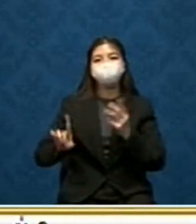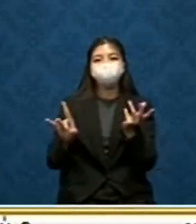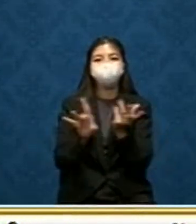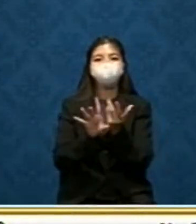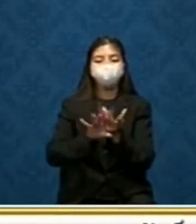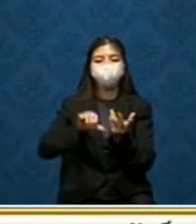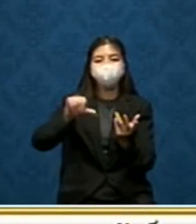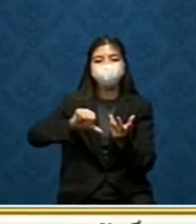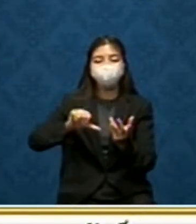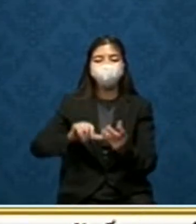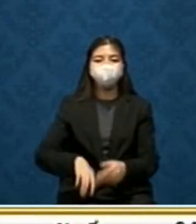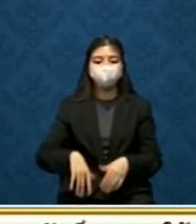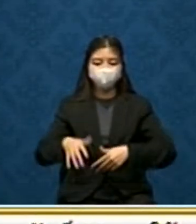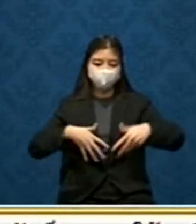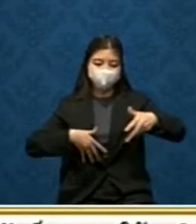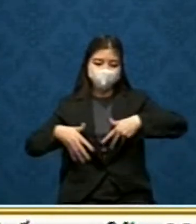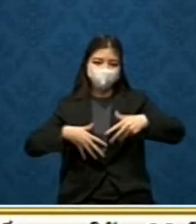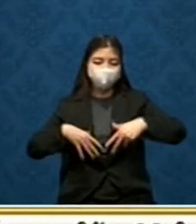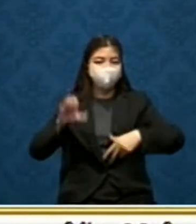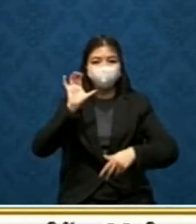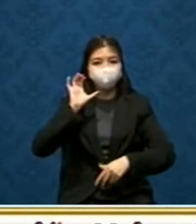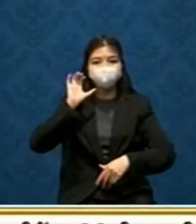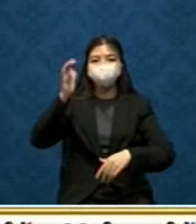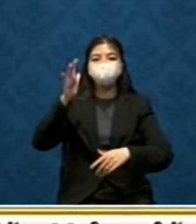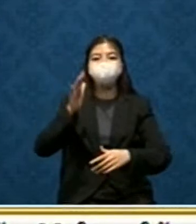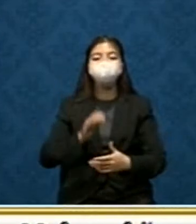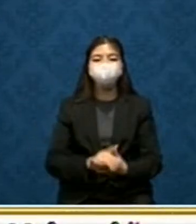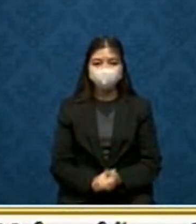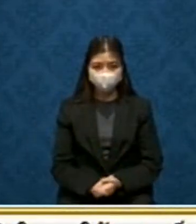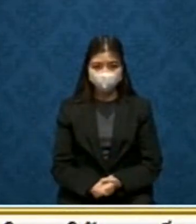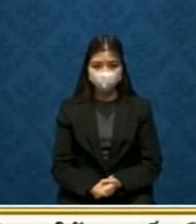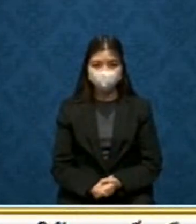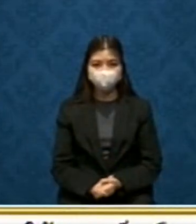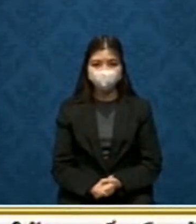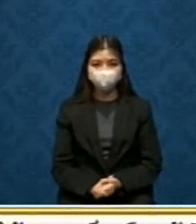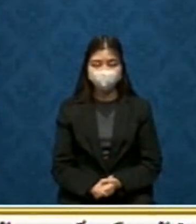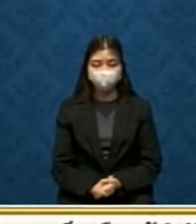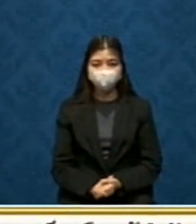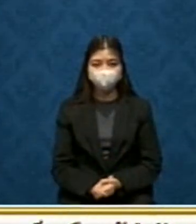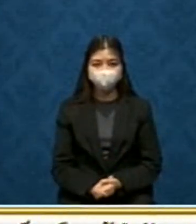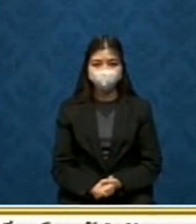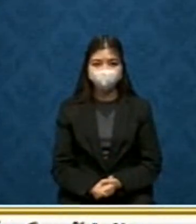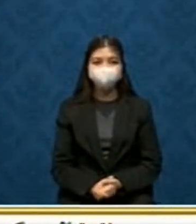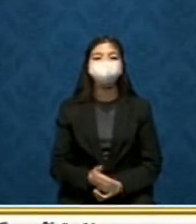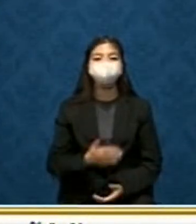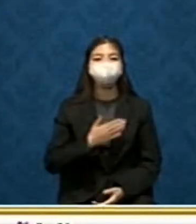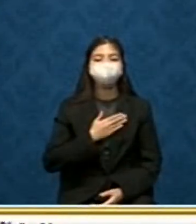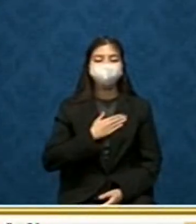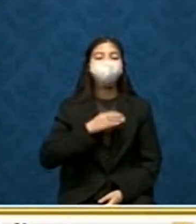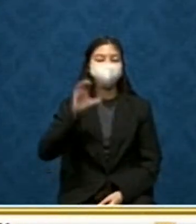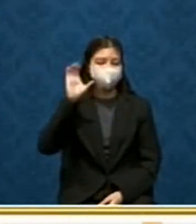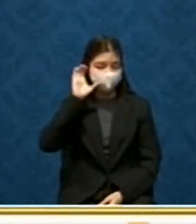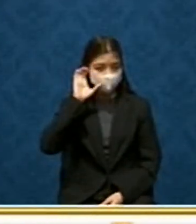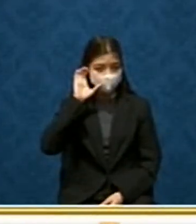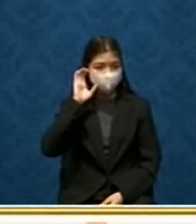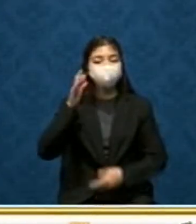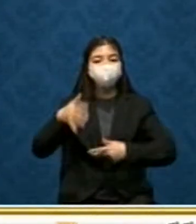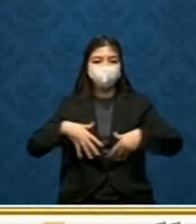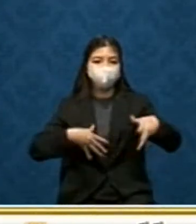มันลดความเชื่อถือชาวบ้านในระบบสบหาแต่เธอผมกยงเชื่อวชาวบานแยกแยะออก